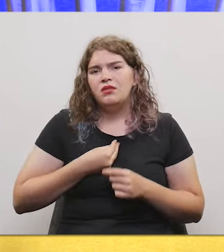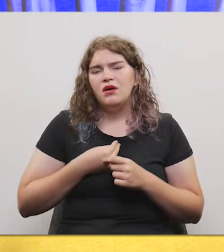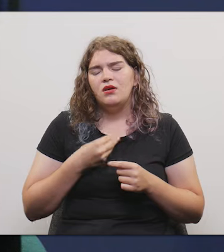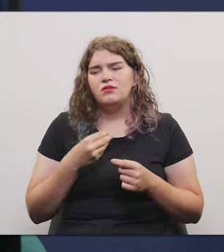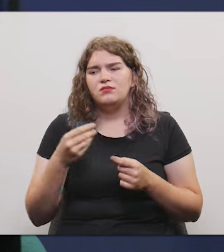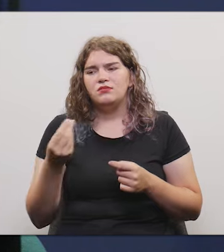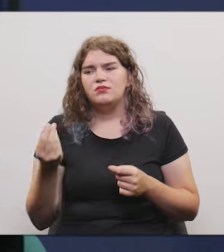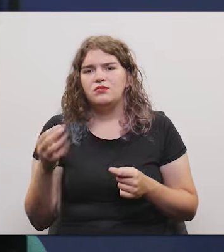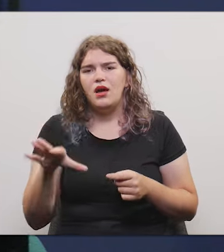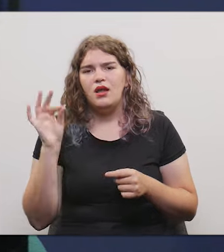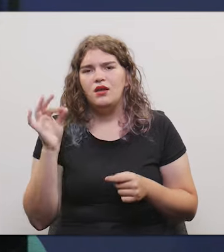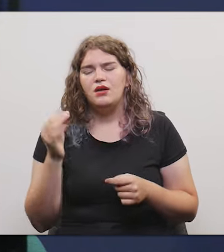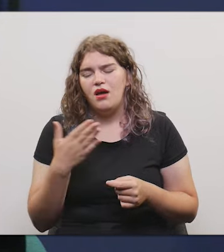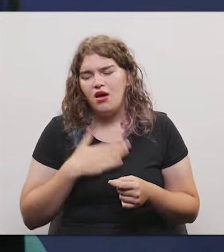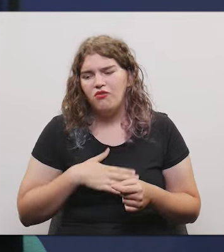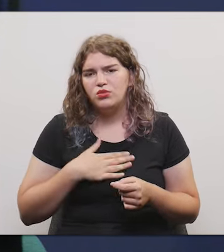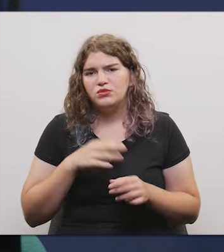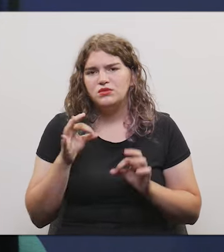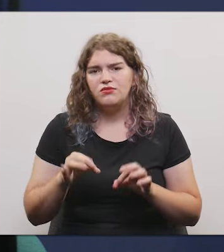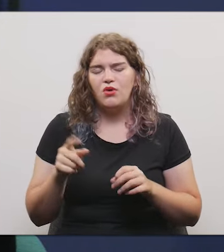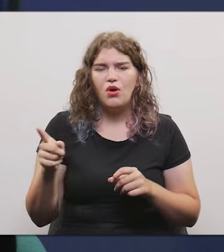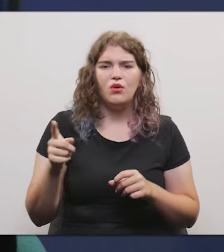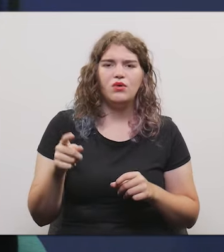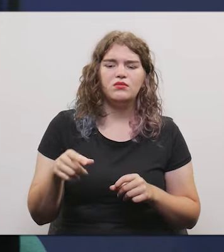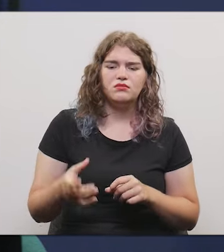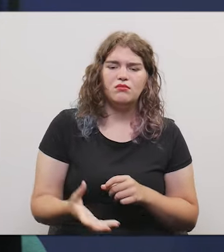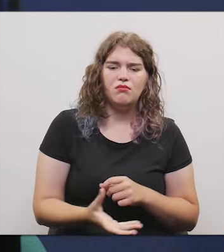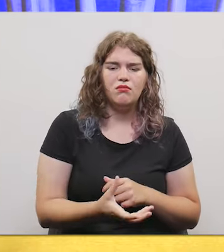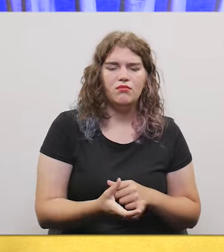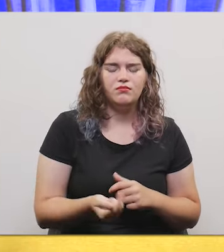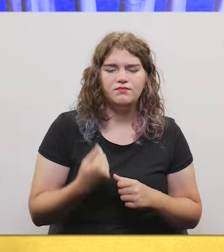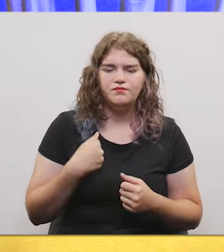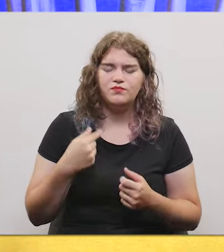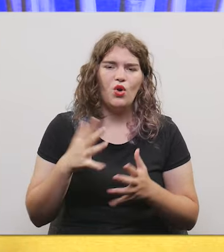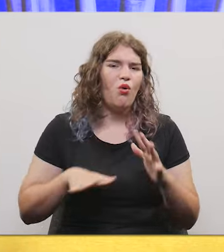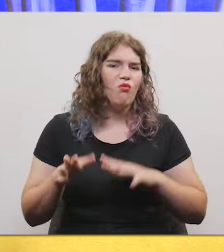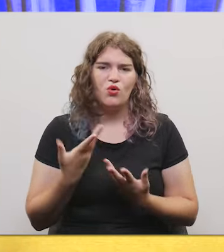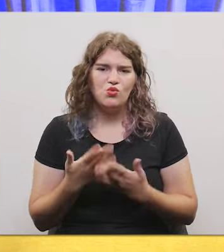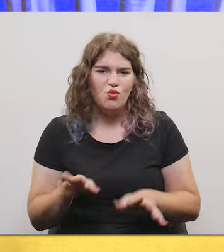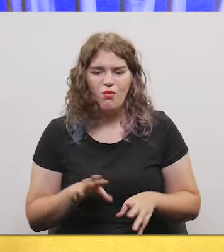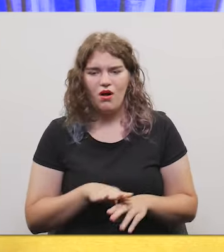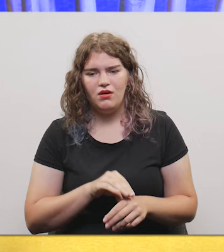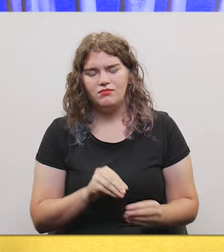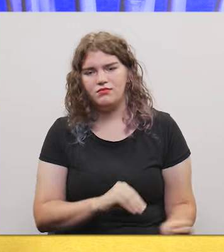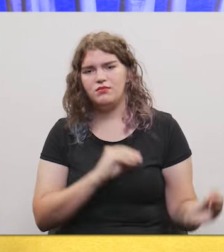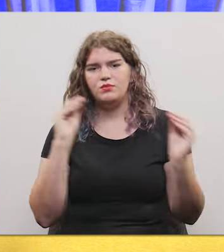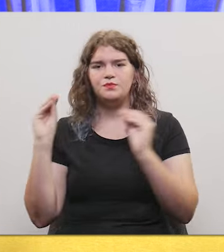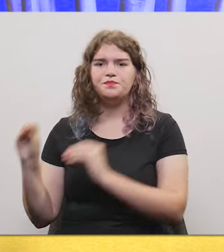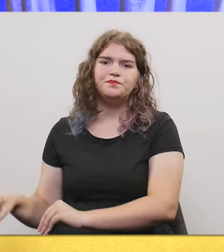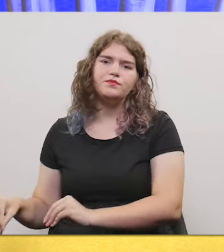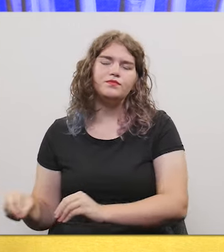Dumnezeu își alege oamenii. A vrut să fiu acolo și cumva m-a scos din zona mea de confort